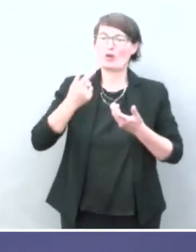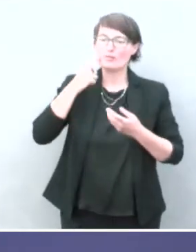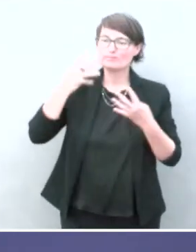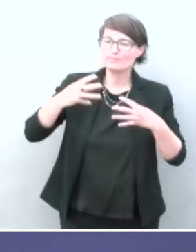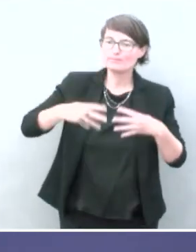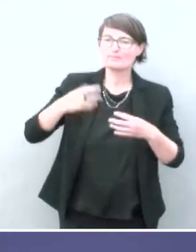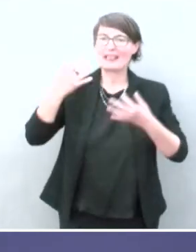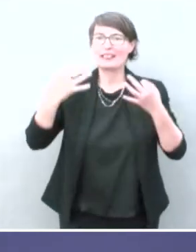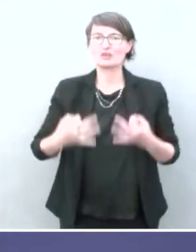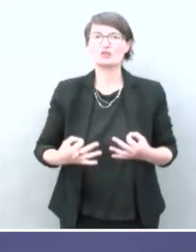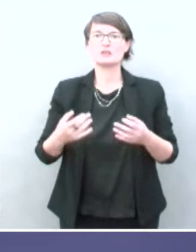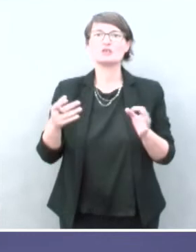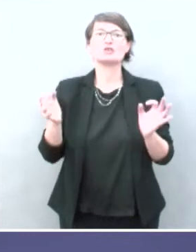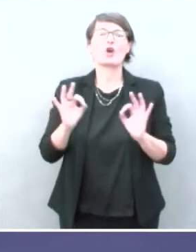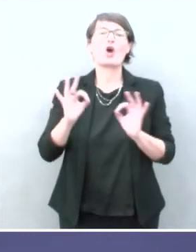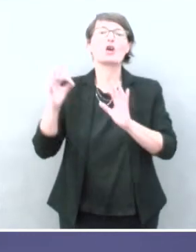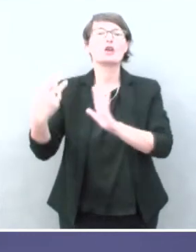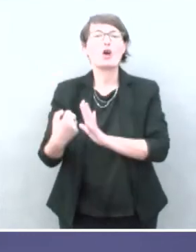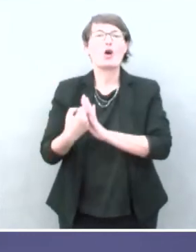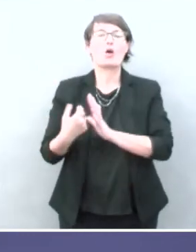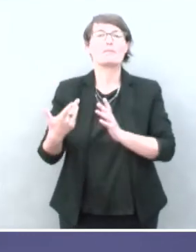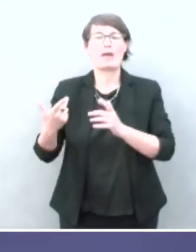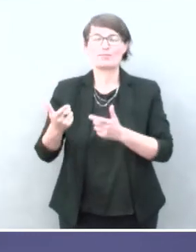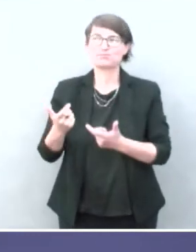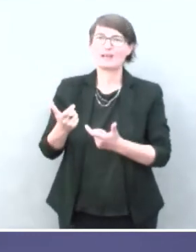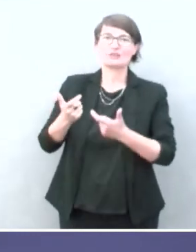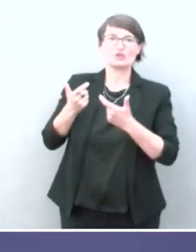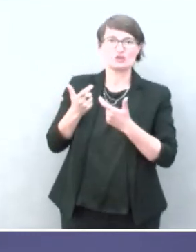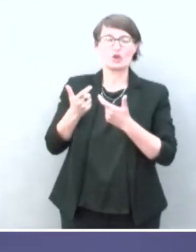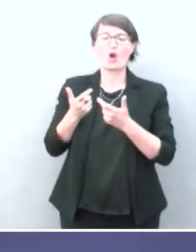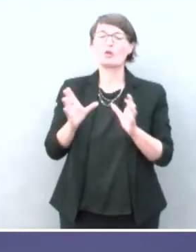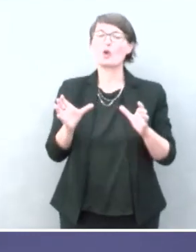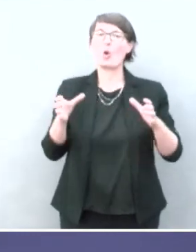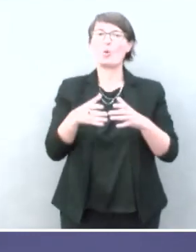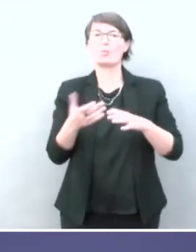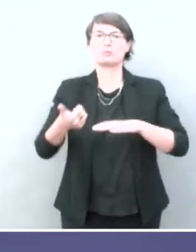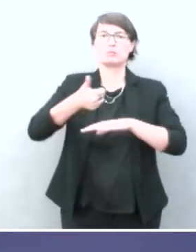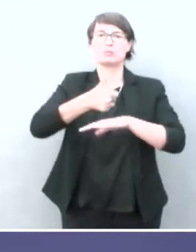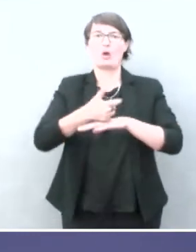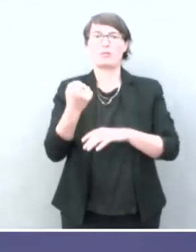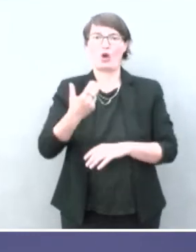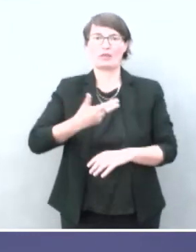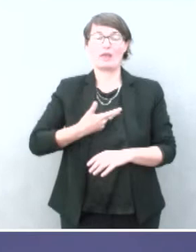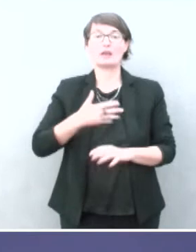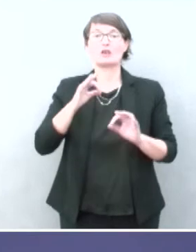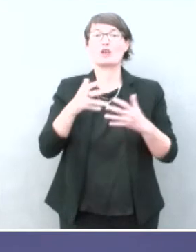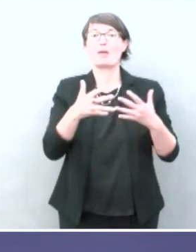forze, di pressioni e di lobby anche a livello degli Stati Uniti che evidentemente